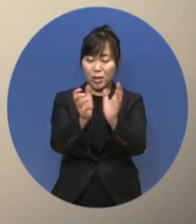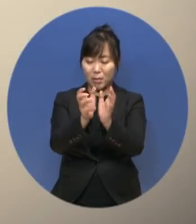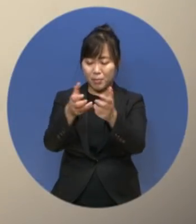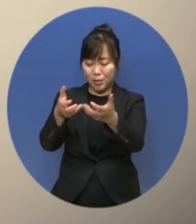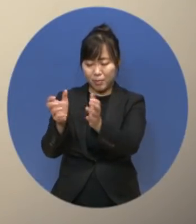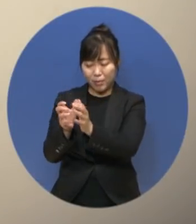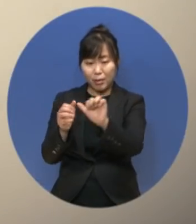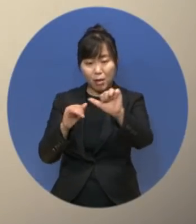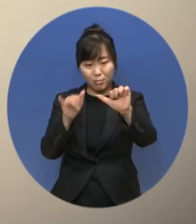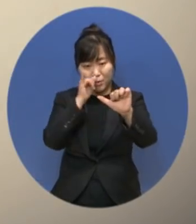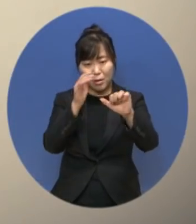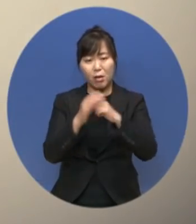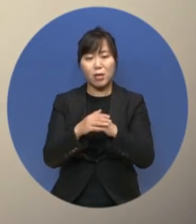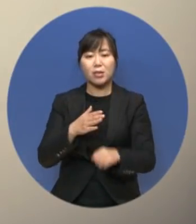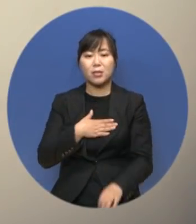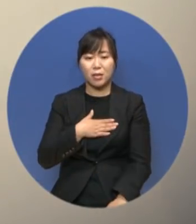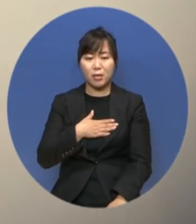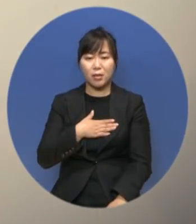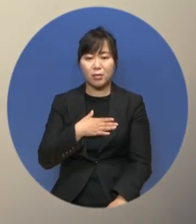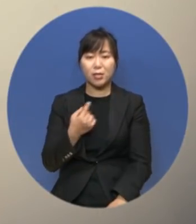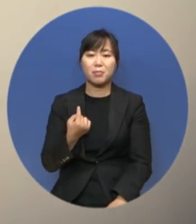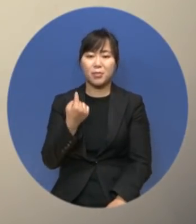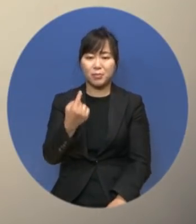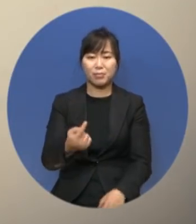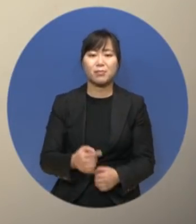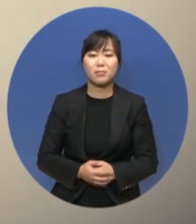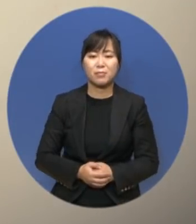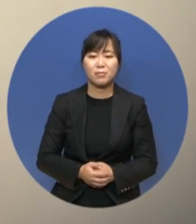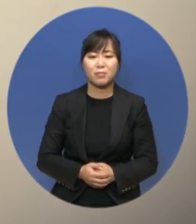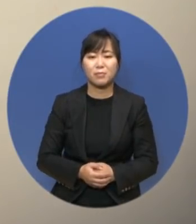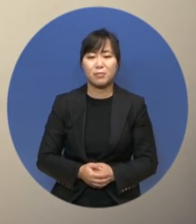지금 뽑았는데 저희 거기에 들어가게 됐어요.